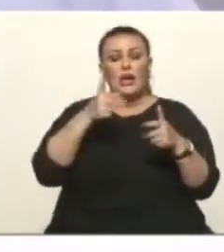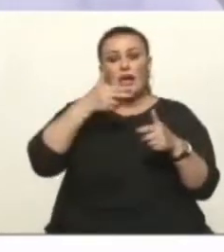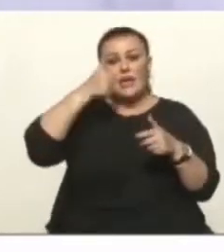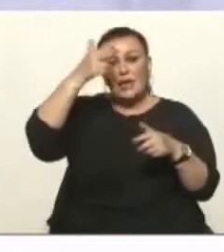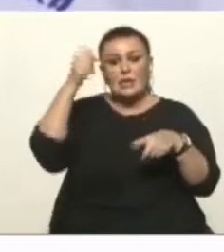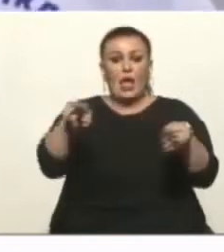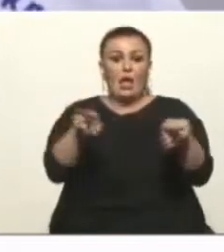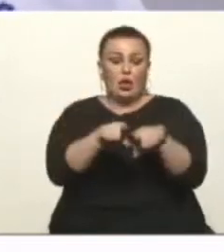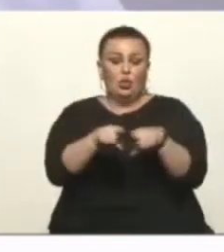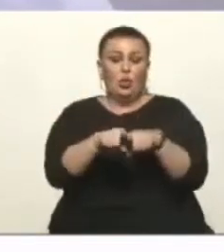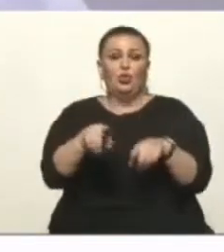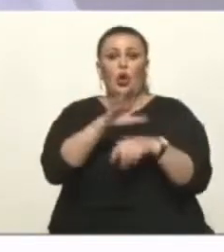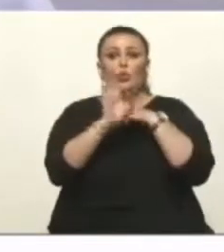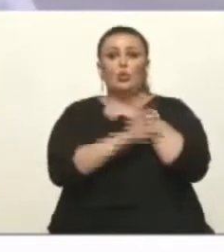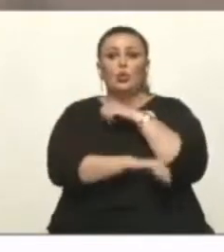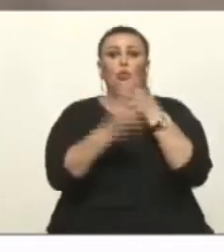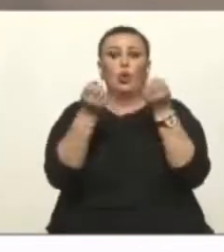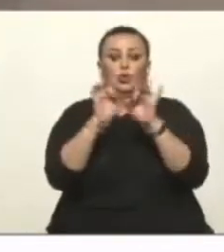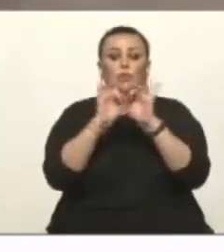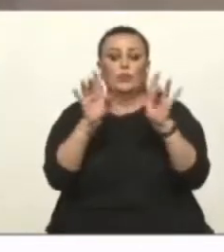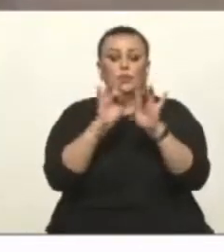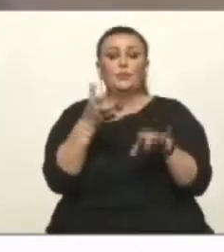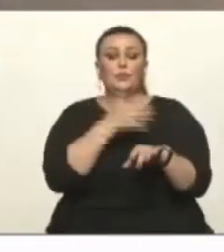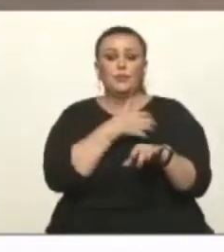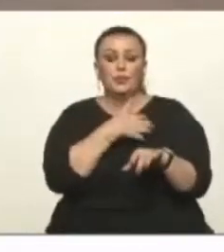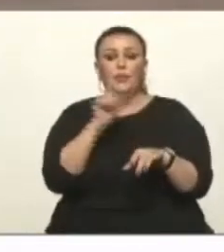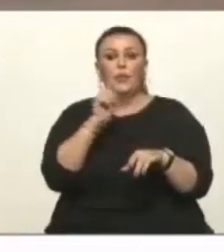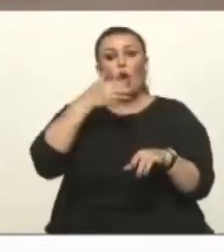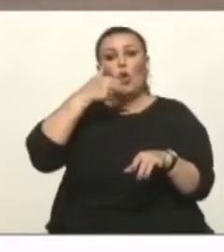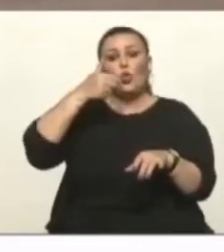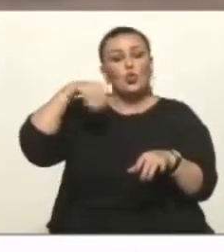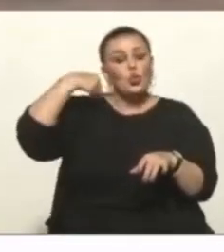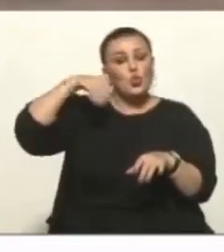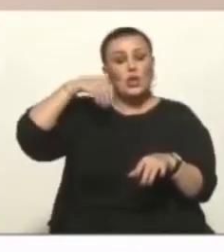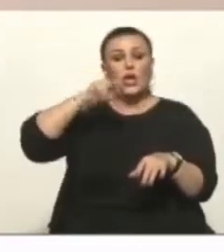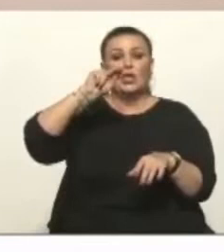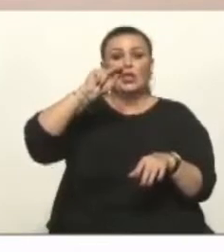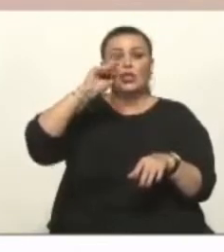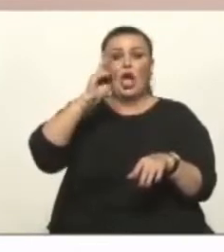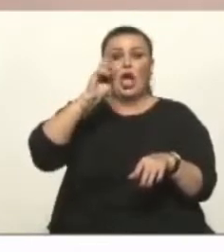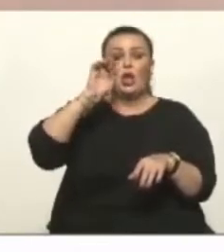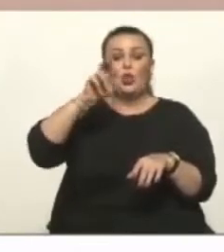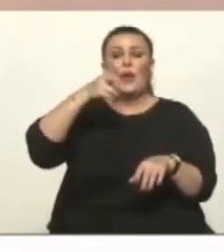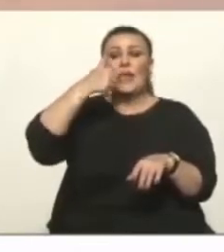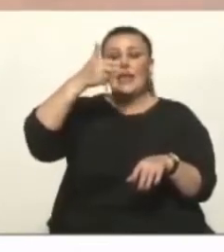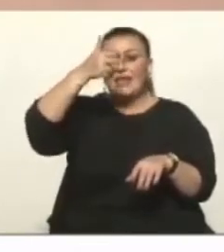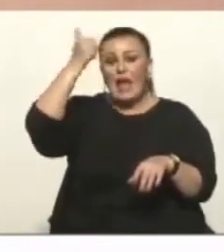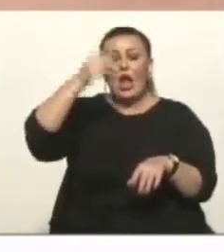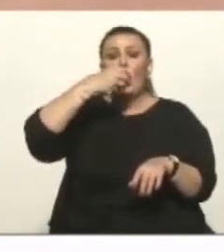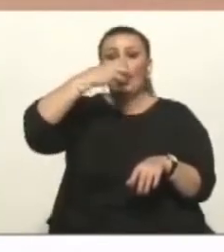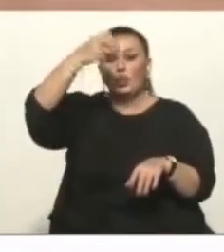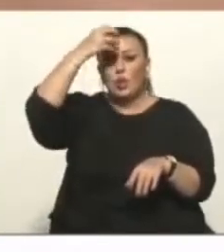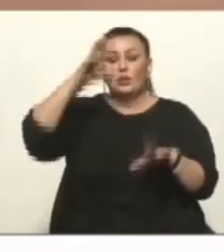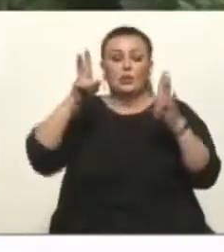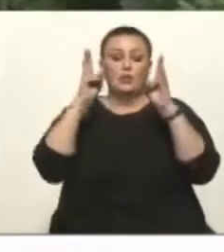üçün. Sonda isə onu demək istəyirəm ki, Türkiyənin cənubunda, İtaliyada və Yunanistanda baş